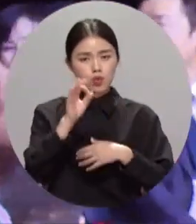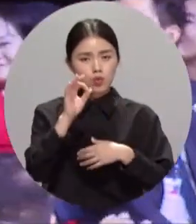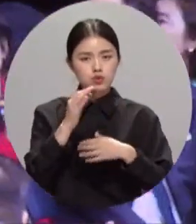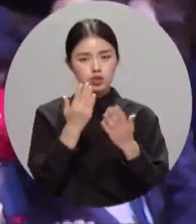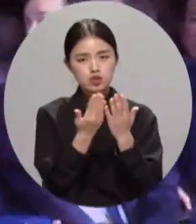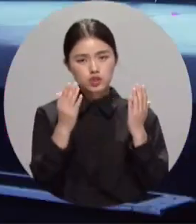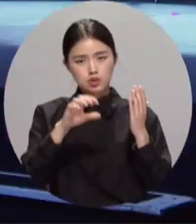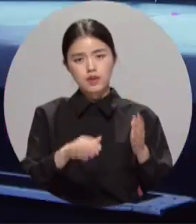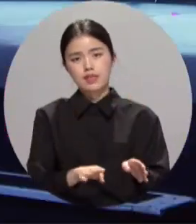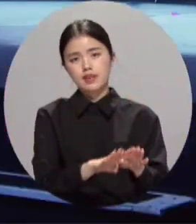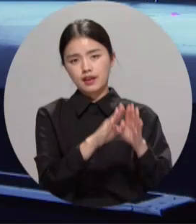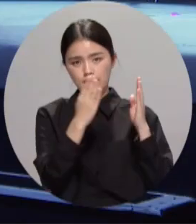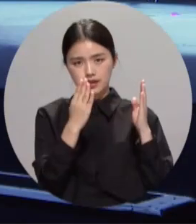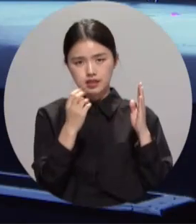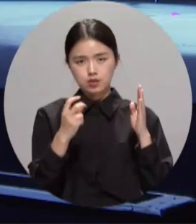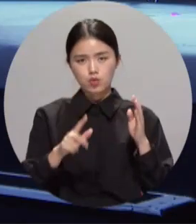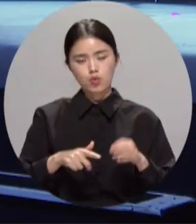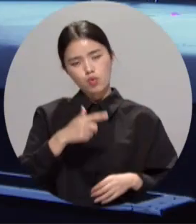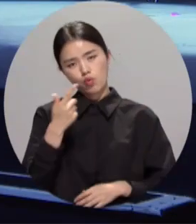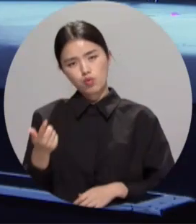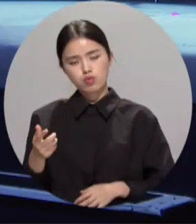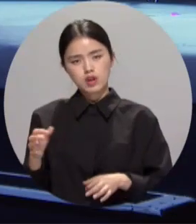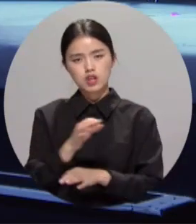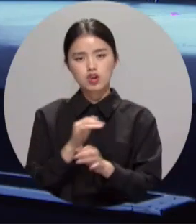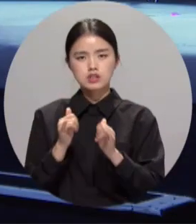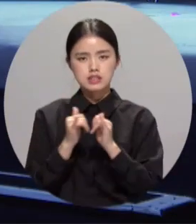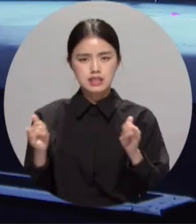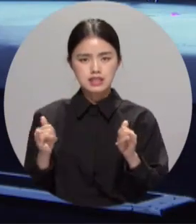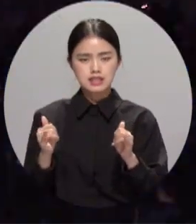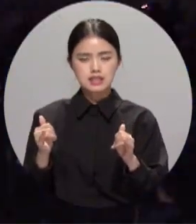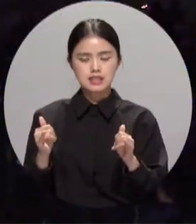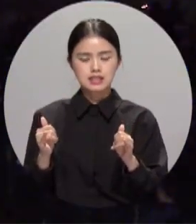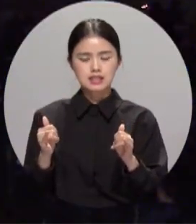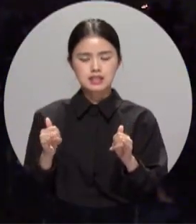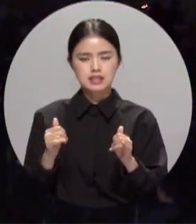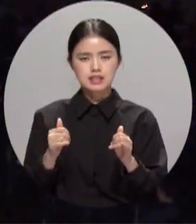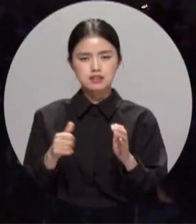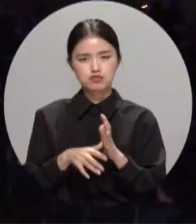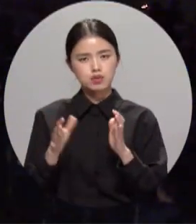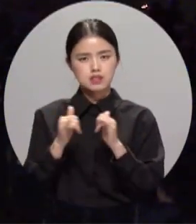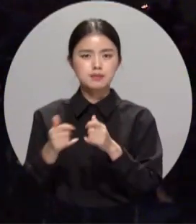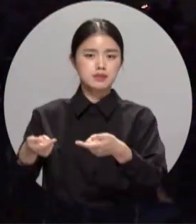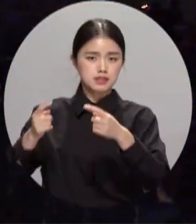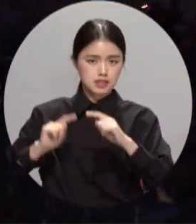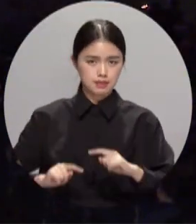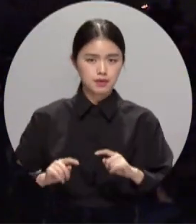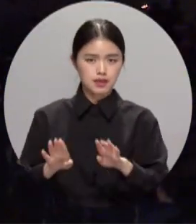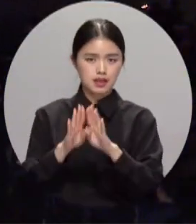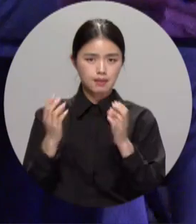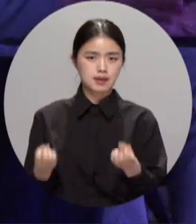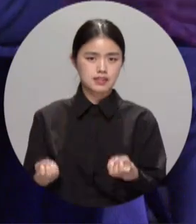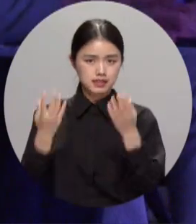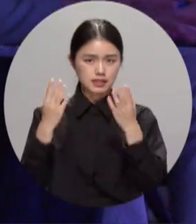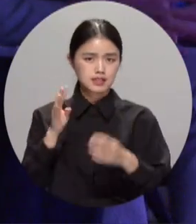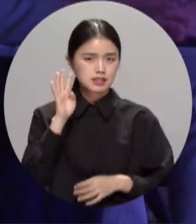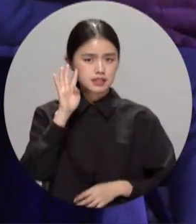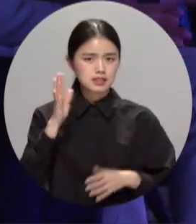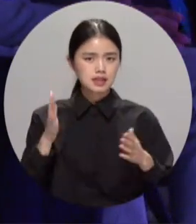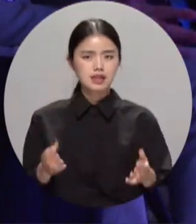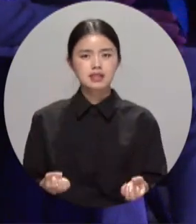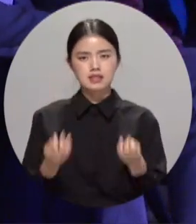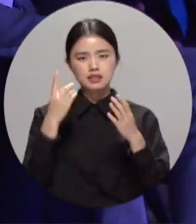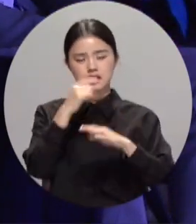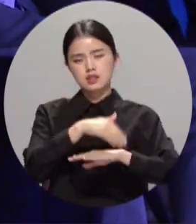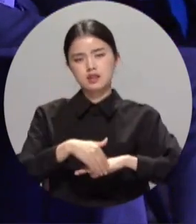전시관 개장에 이어 오후에는 경제인과 각계 인사들이 참석한 가운데 개막식과 함께 사흘간의 일정을